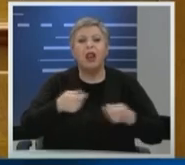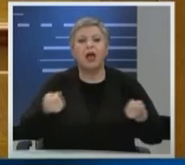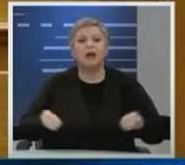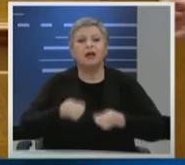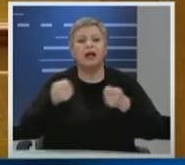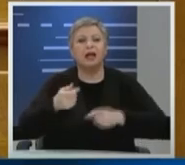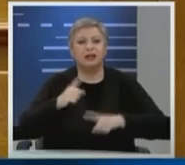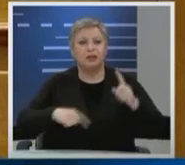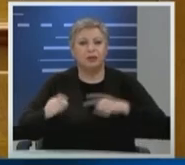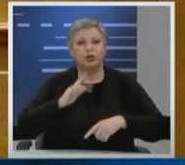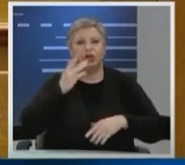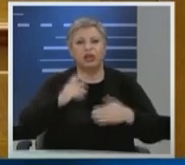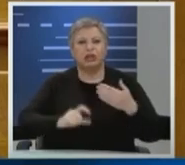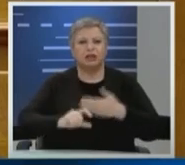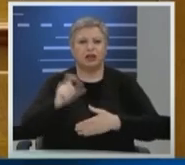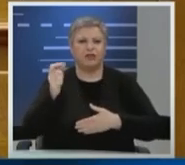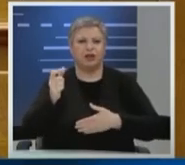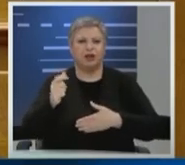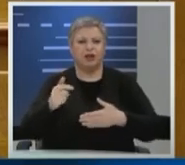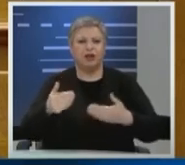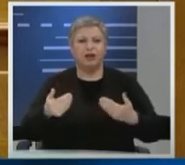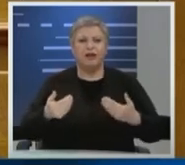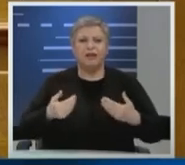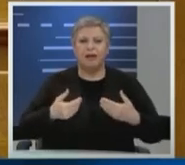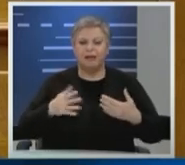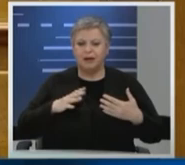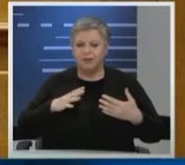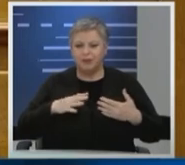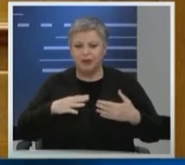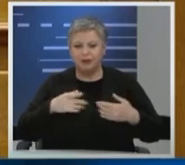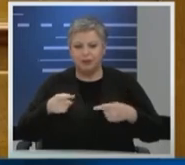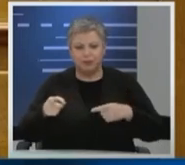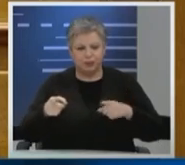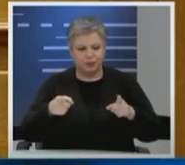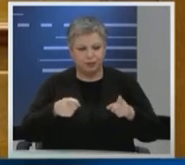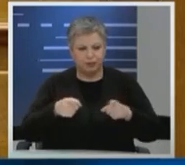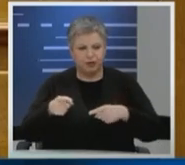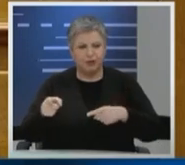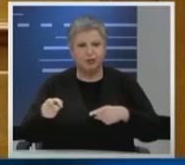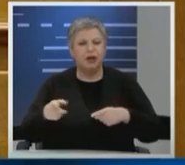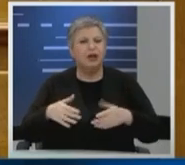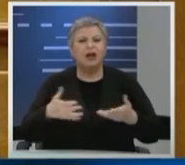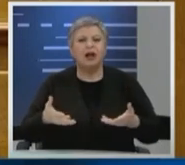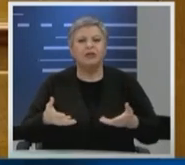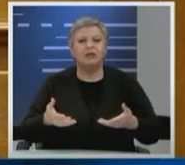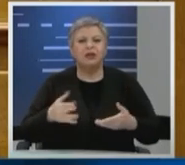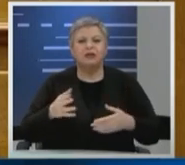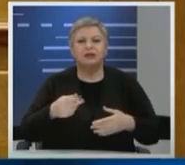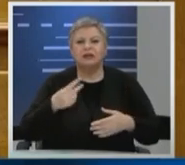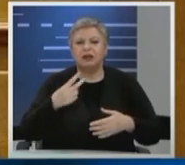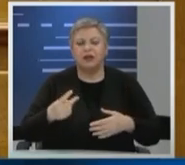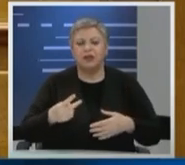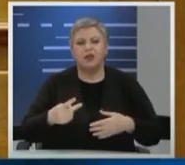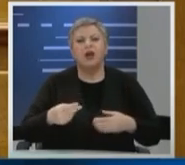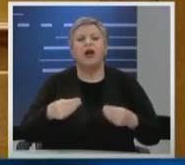τις διαφορές που έχετε εσείς και η Νέα Δημοκρατία ή το ΠΑΣΟΚ, που είναι απειριοελάχιστες, καλύτερα να κάνει τη διαφορά και να εμπιστευτεί